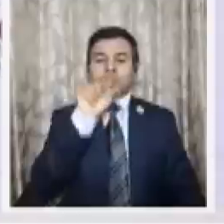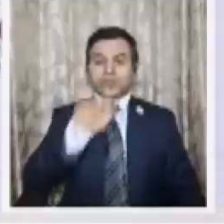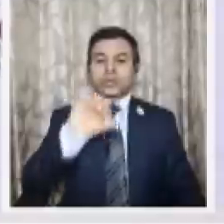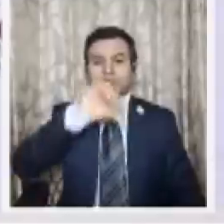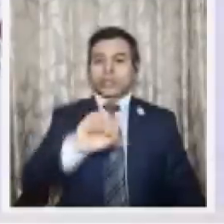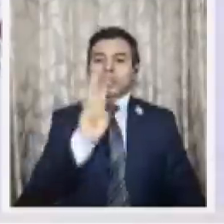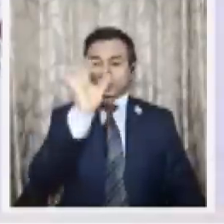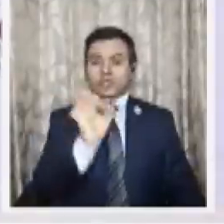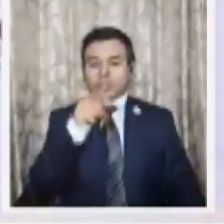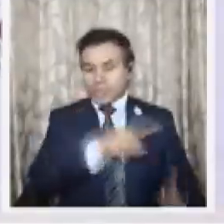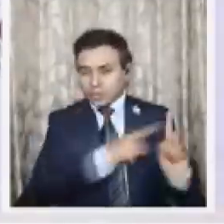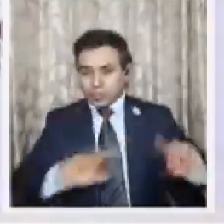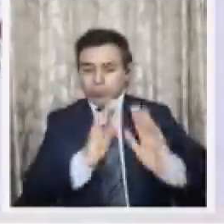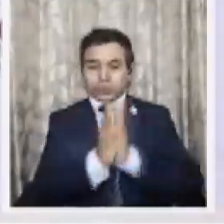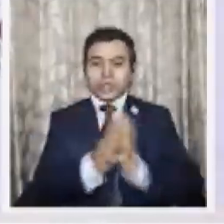1,26,606 জন।